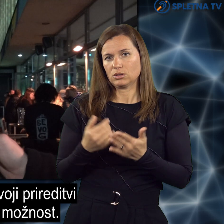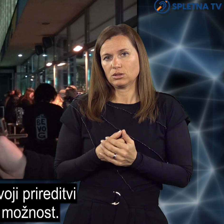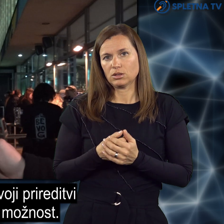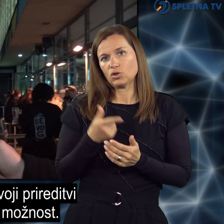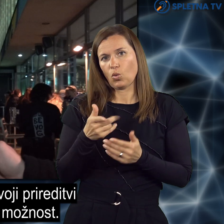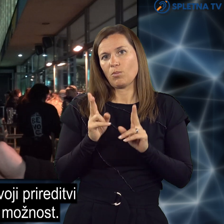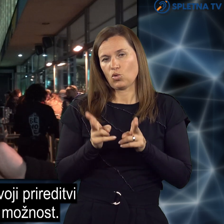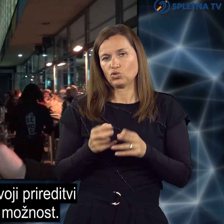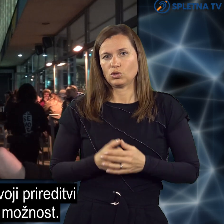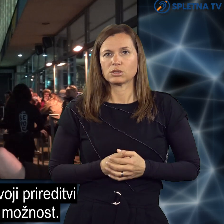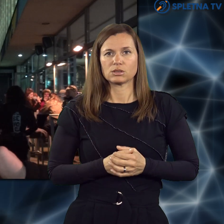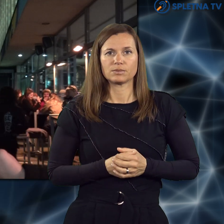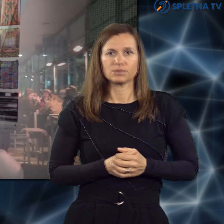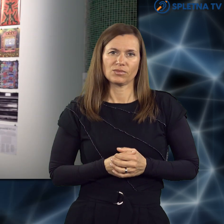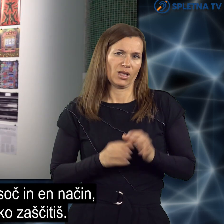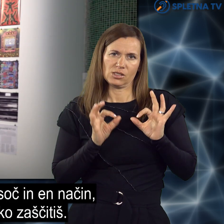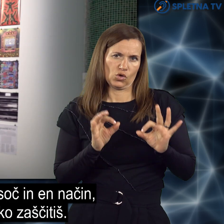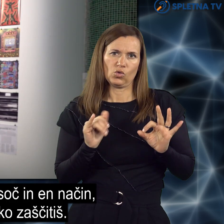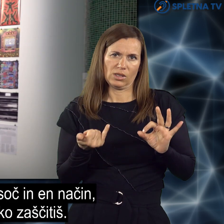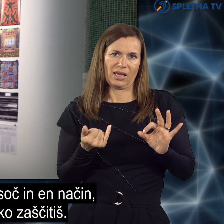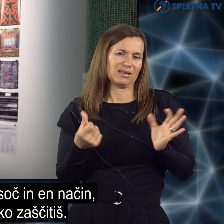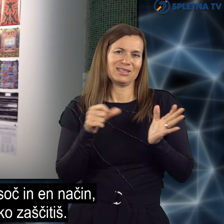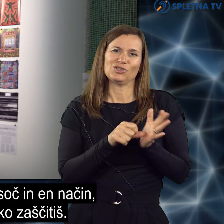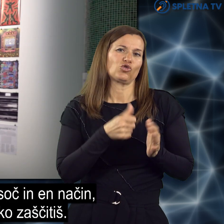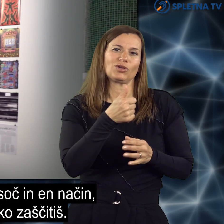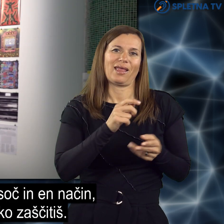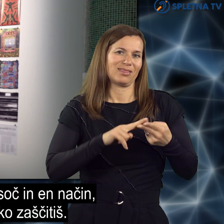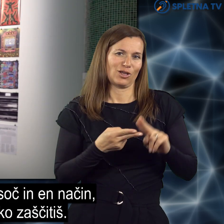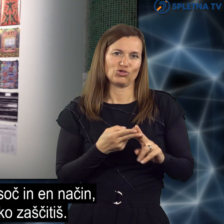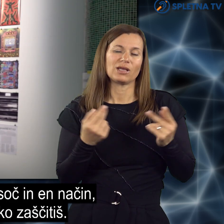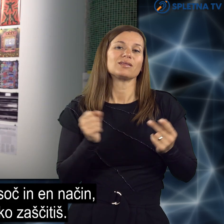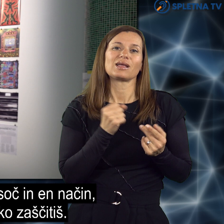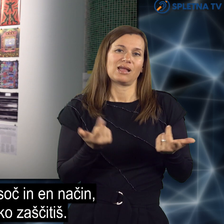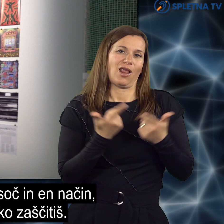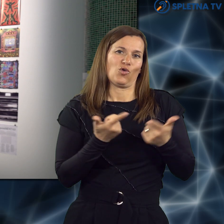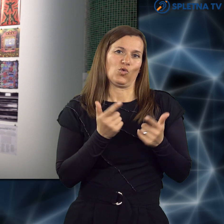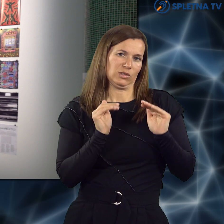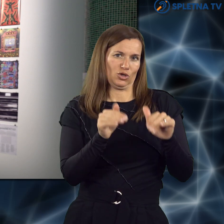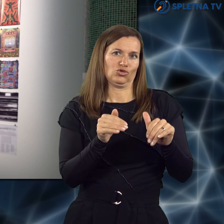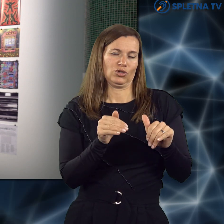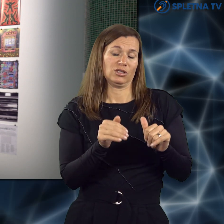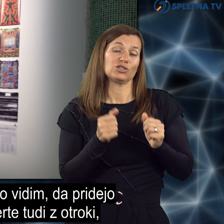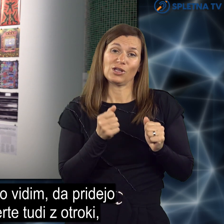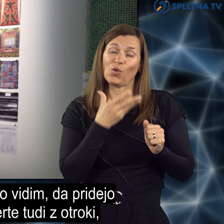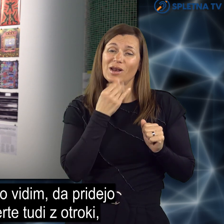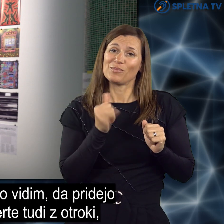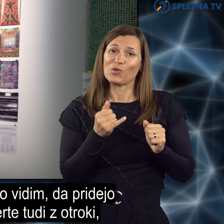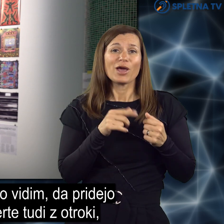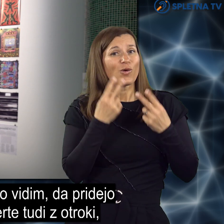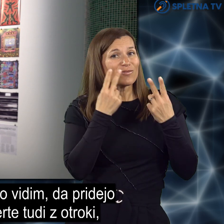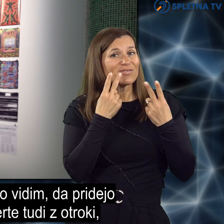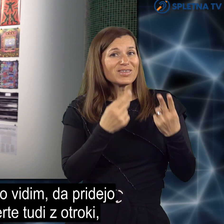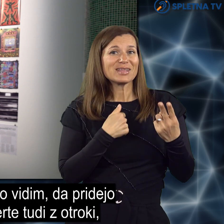nuditi to možnost. Zagotovo je 1001 način, da se lahko tudi zaščitiš. Ful mi je lepo, ko